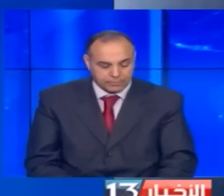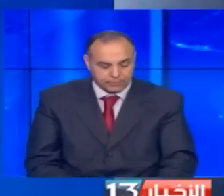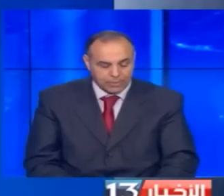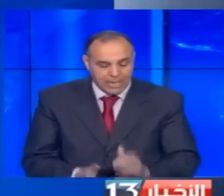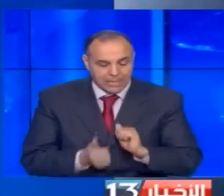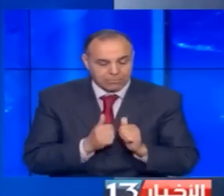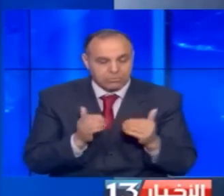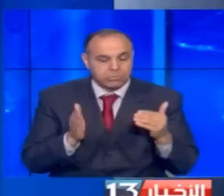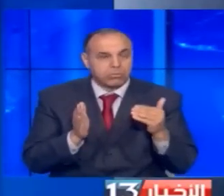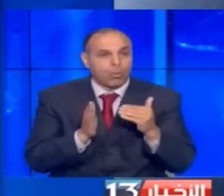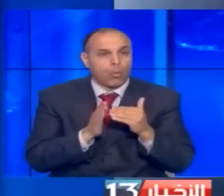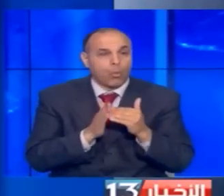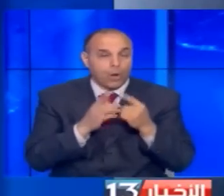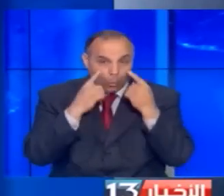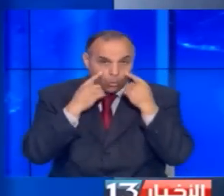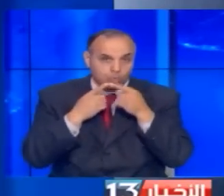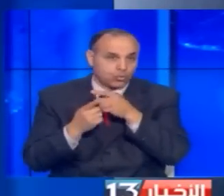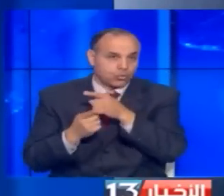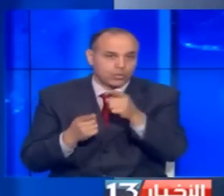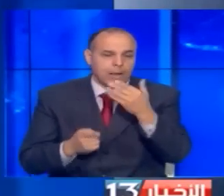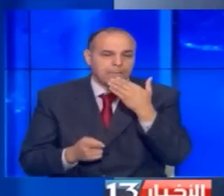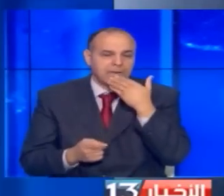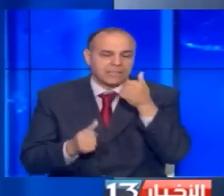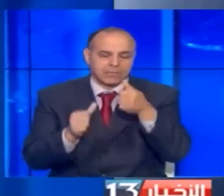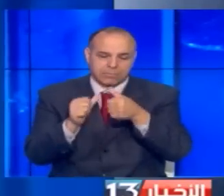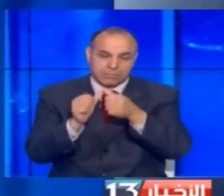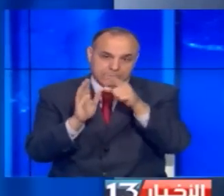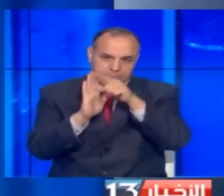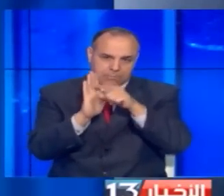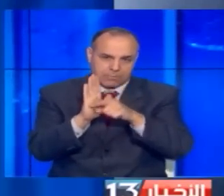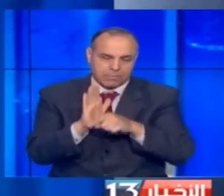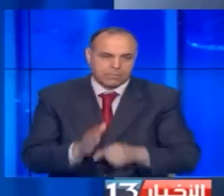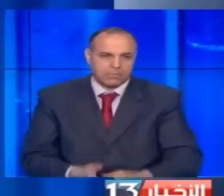وبالرياضة نصل إلى ختام النشرة مشاهدينا الكرام، ونذكركم بعناوينها: